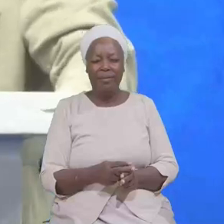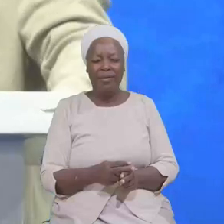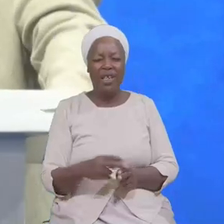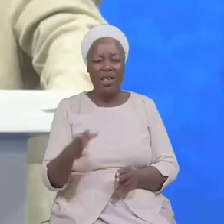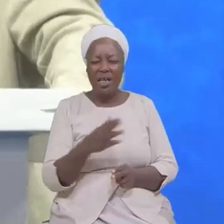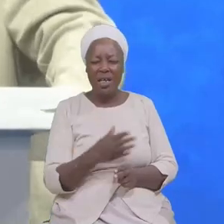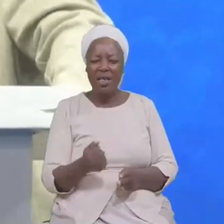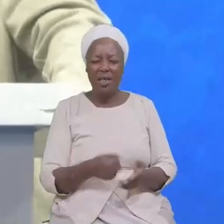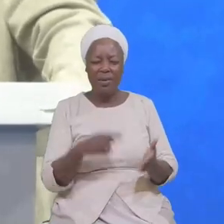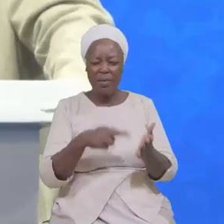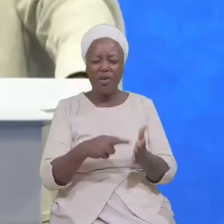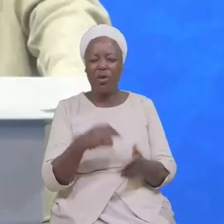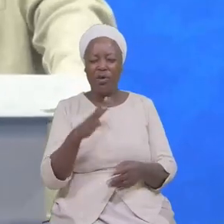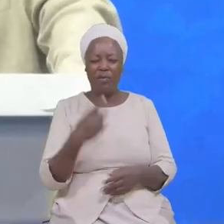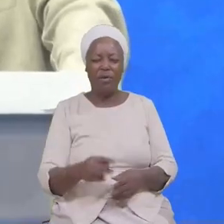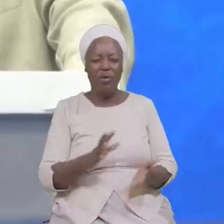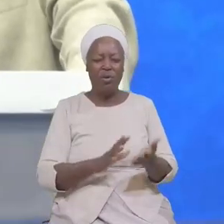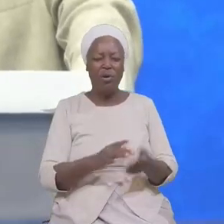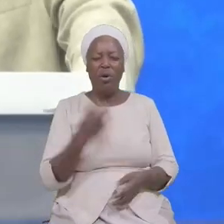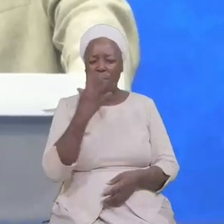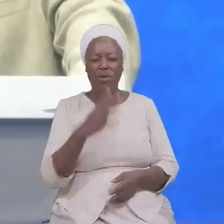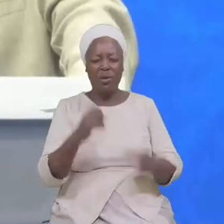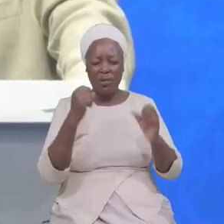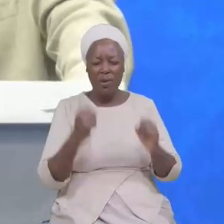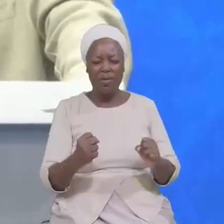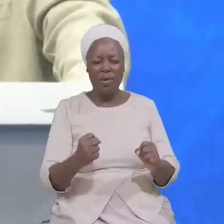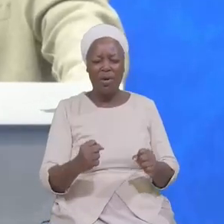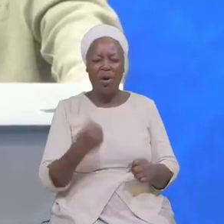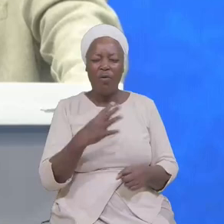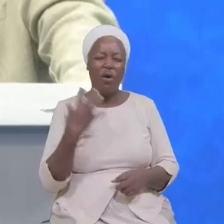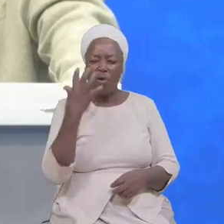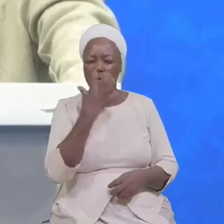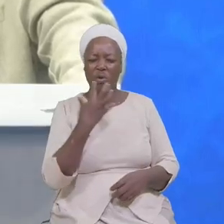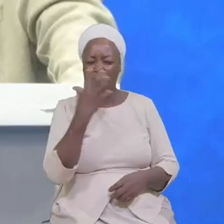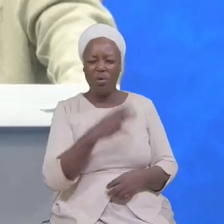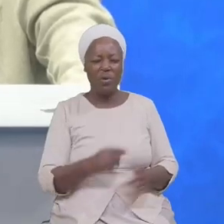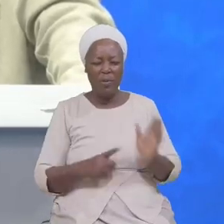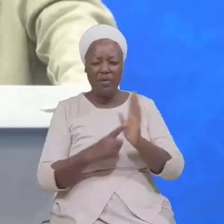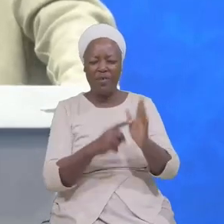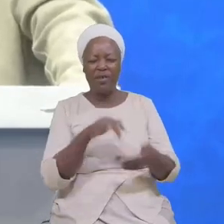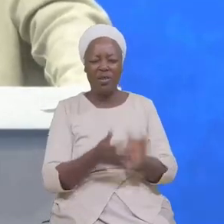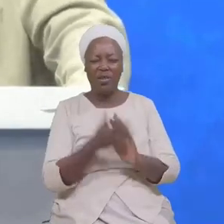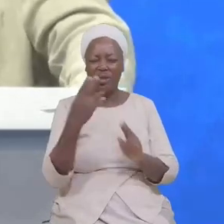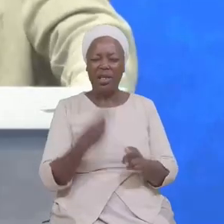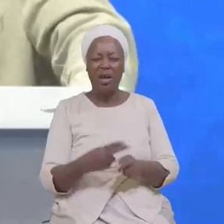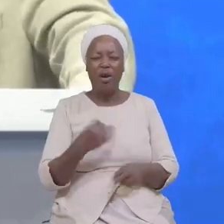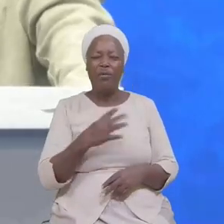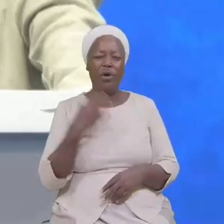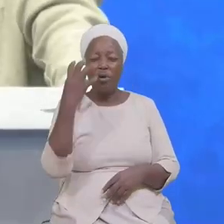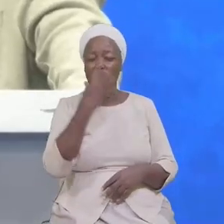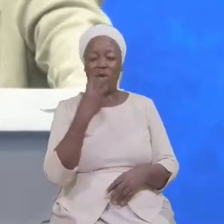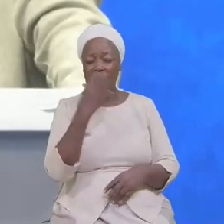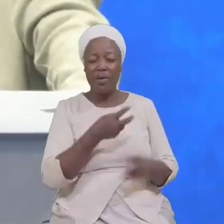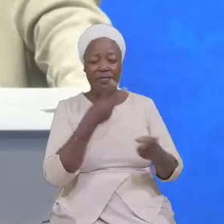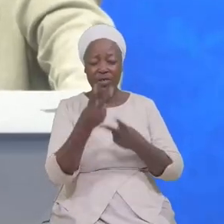Une répétition de ta puissance glorieuse, de ta manifestation glorieuse, de ta